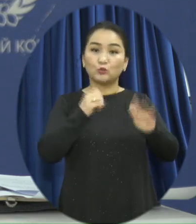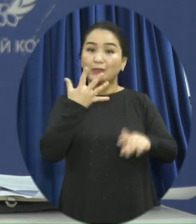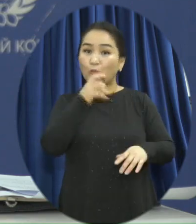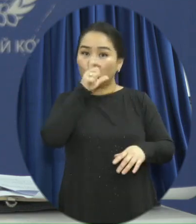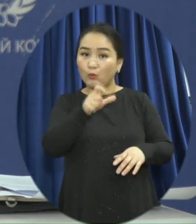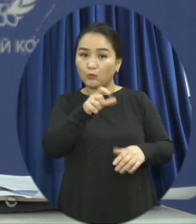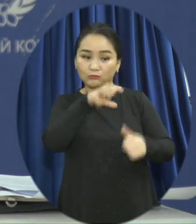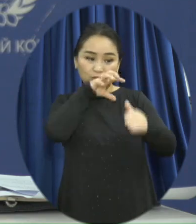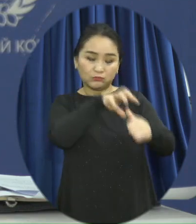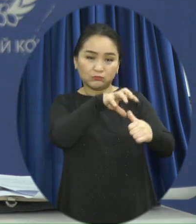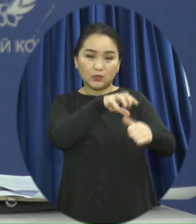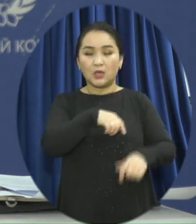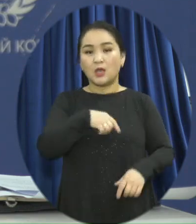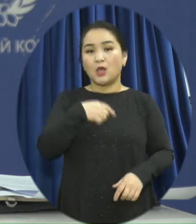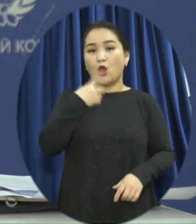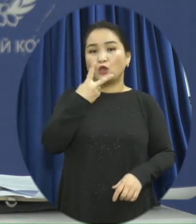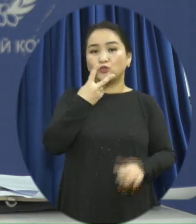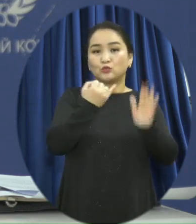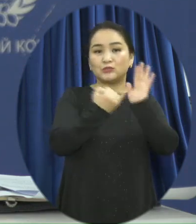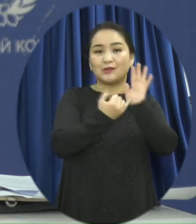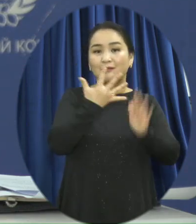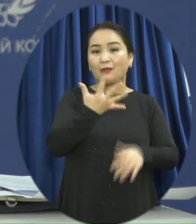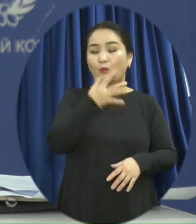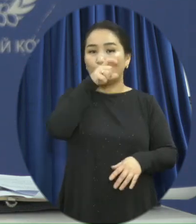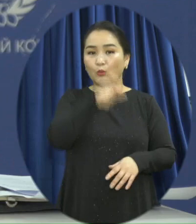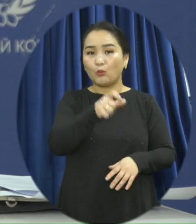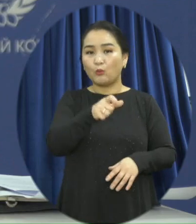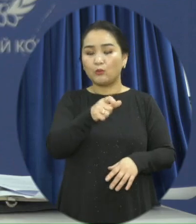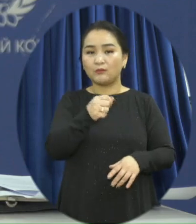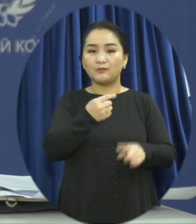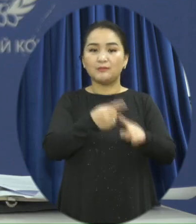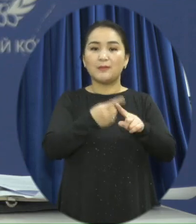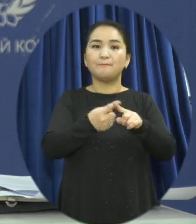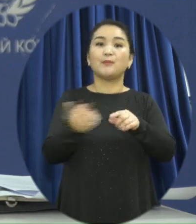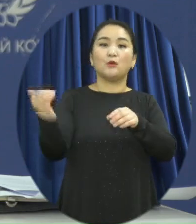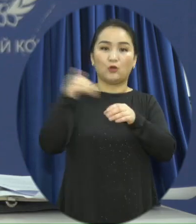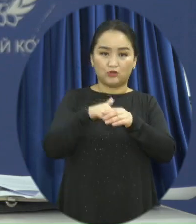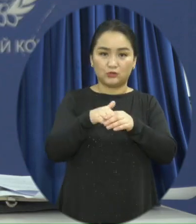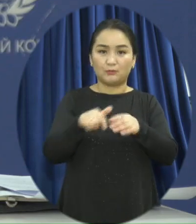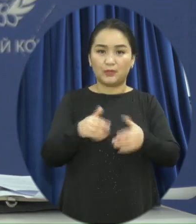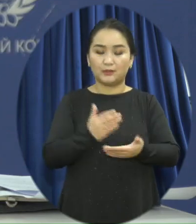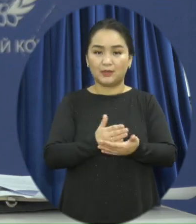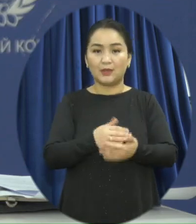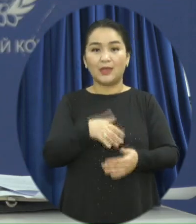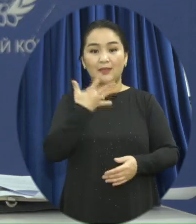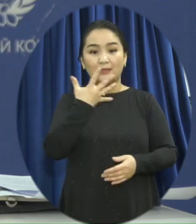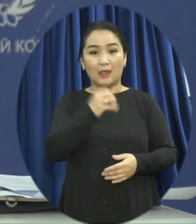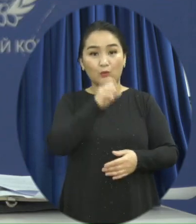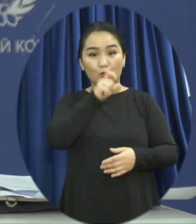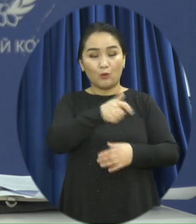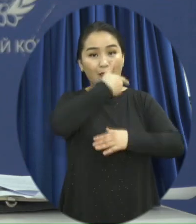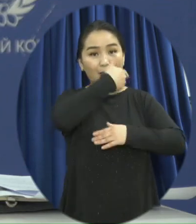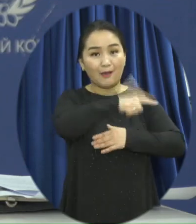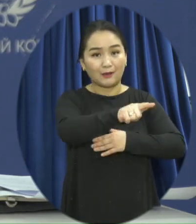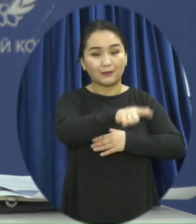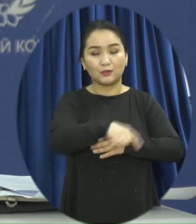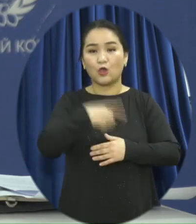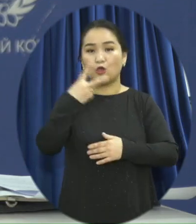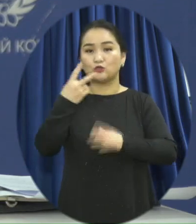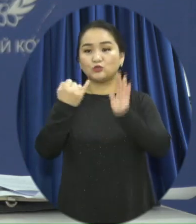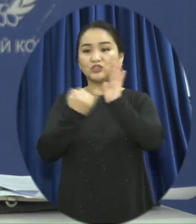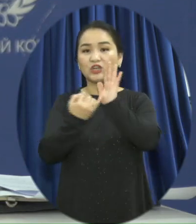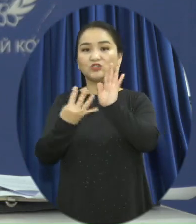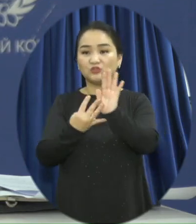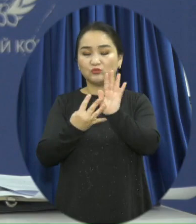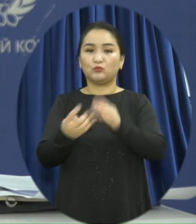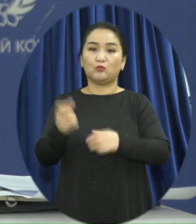бол 265 хүн бол сүүлийн одоо юунд нэмэгдэж орж ирсэн. За 50 хүн гарахад 265 хүн хяналтанд